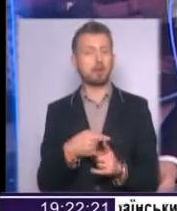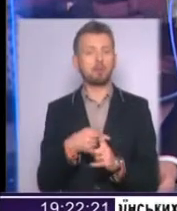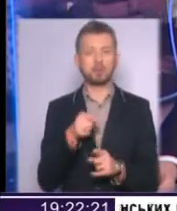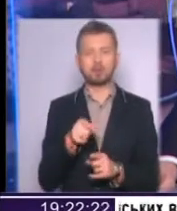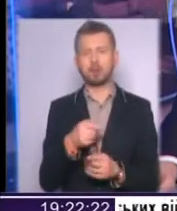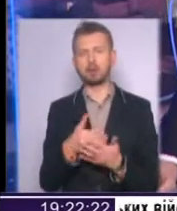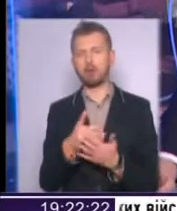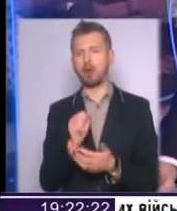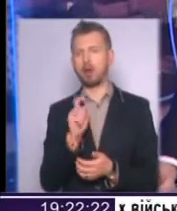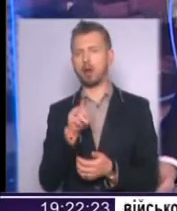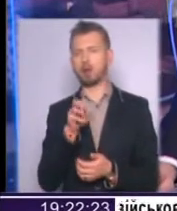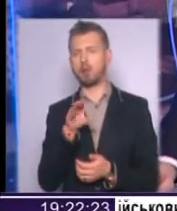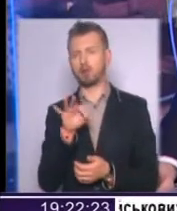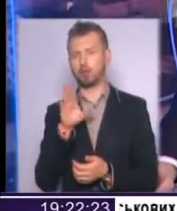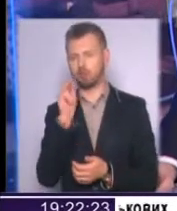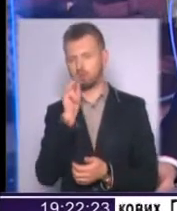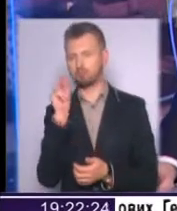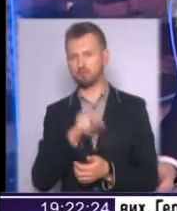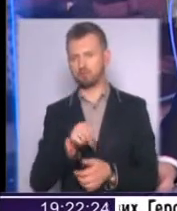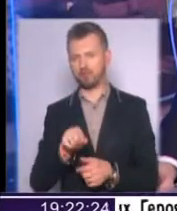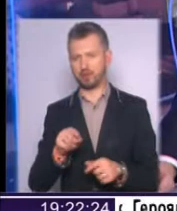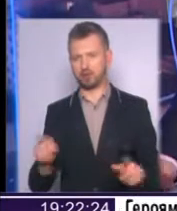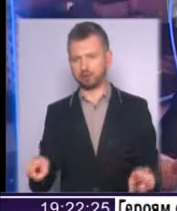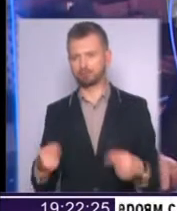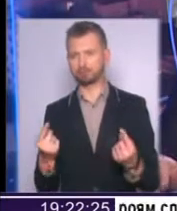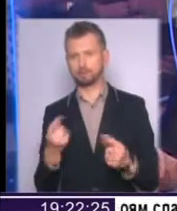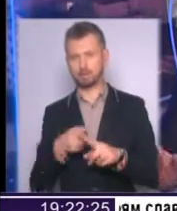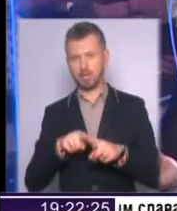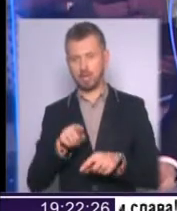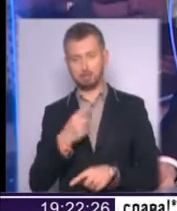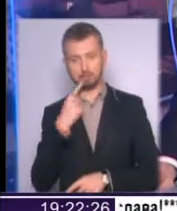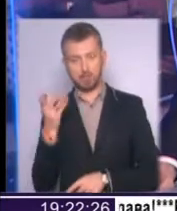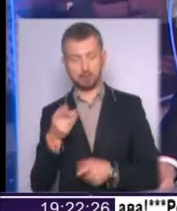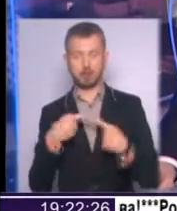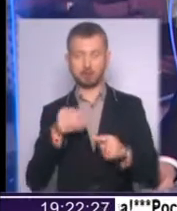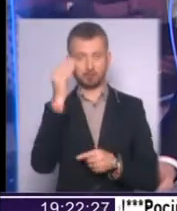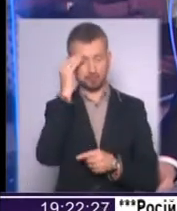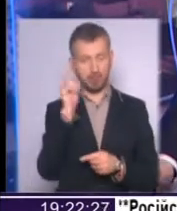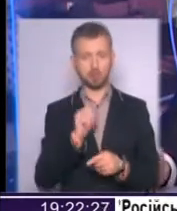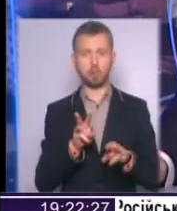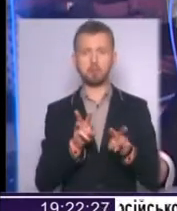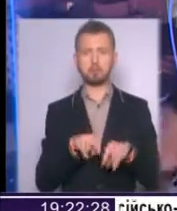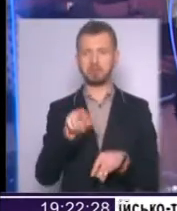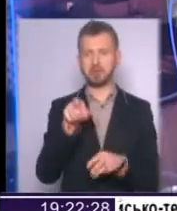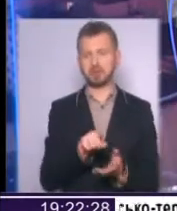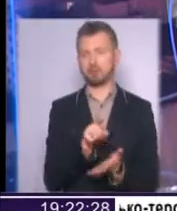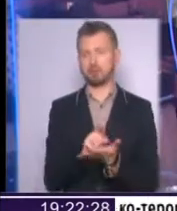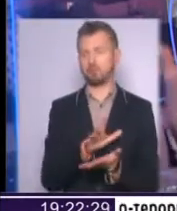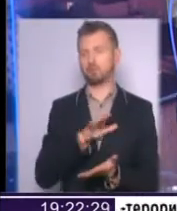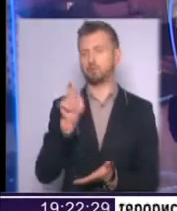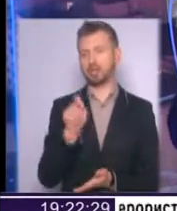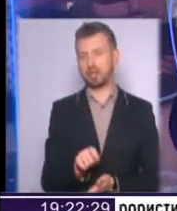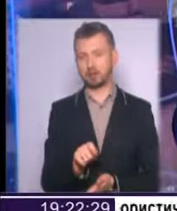пан Ахметов стоїть за організацією цих мітингів. А інша точка зору, що і міністр мав якось би приїхати, він же